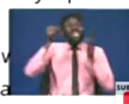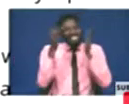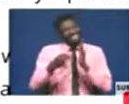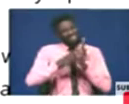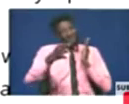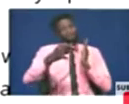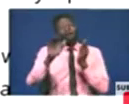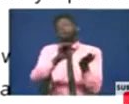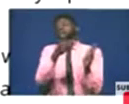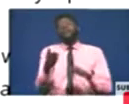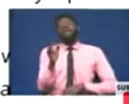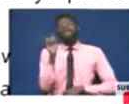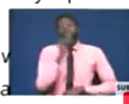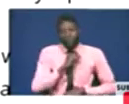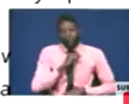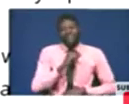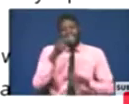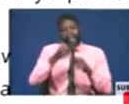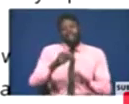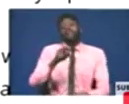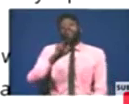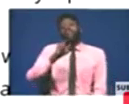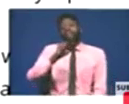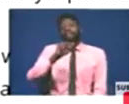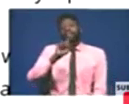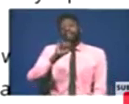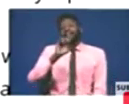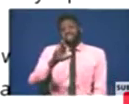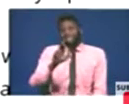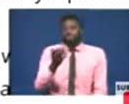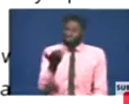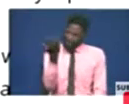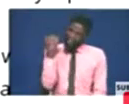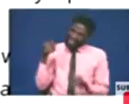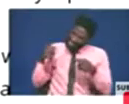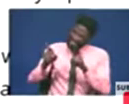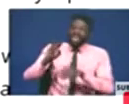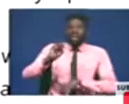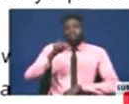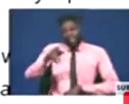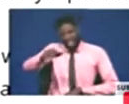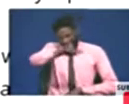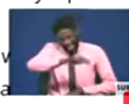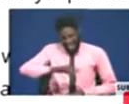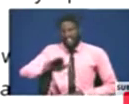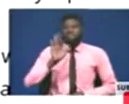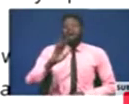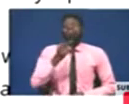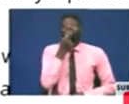marehemu Sharif Nasir, ambaye alikuwa Mvita ama alikuwa mbunge wa eneo bunge la Mvita.